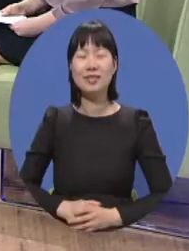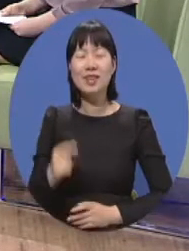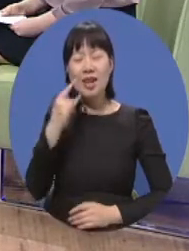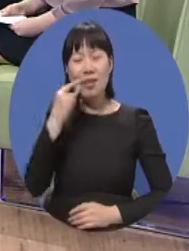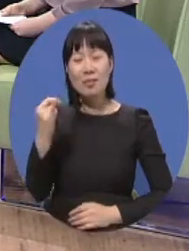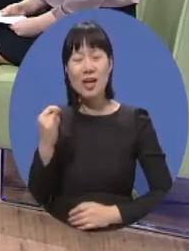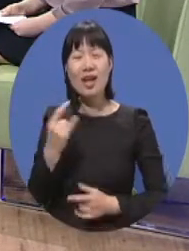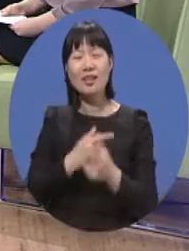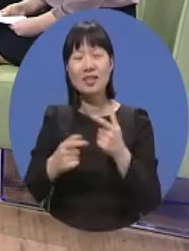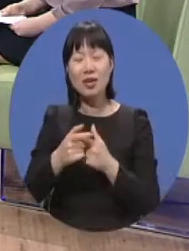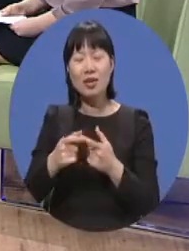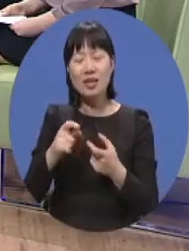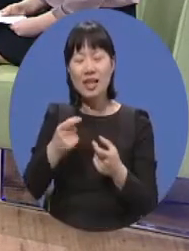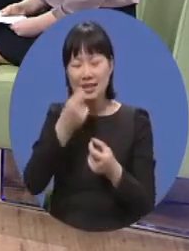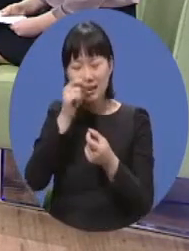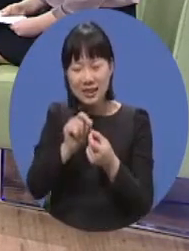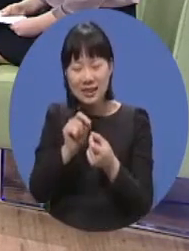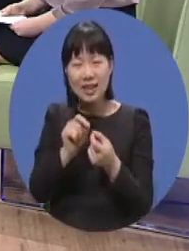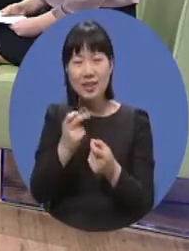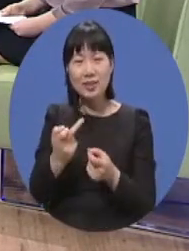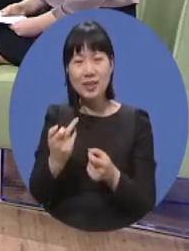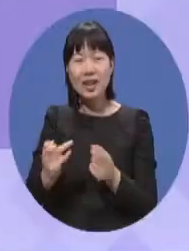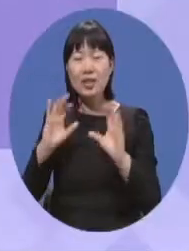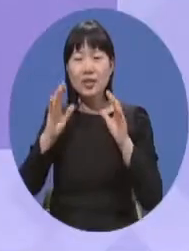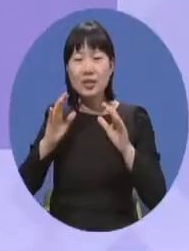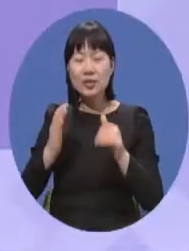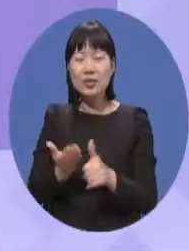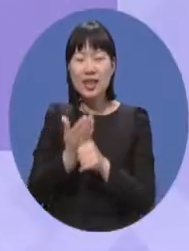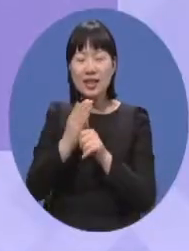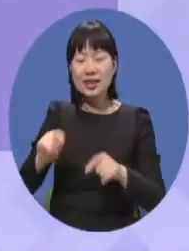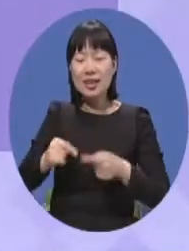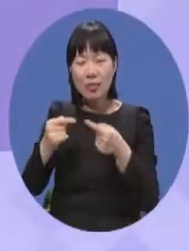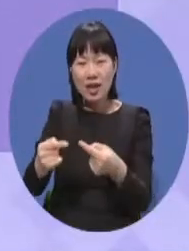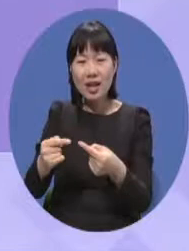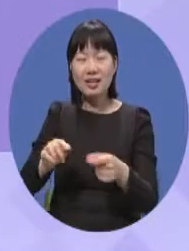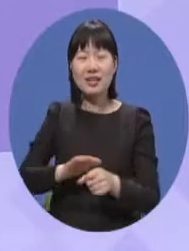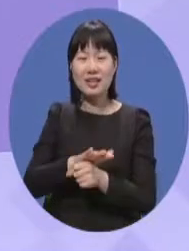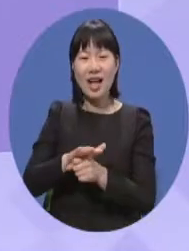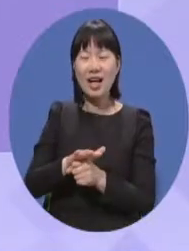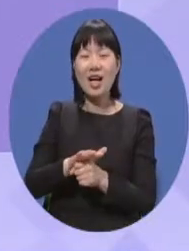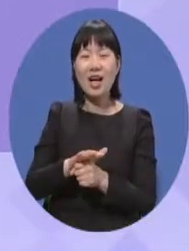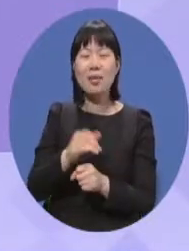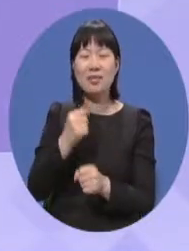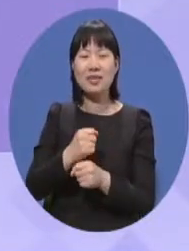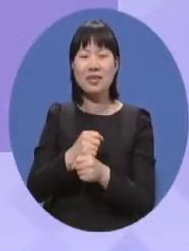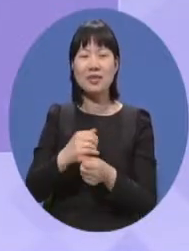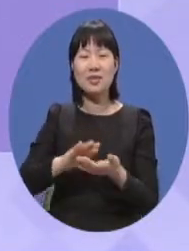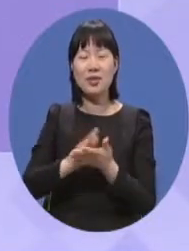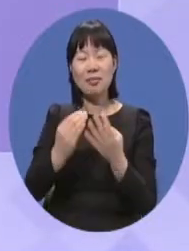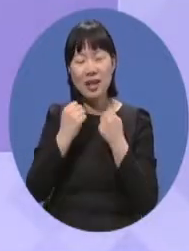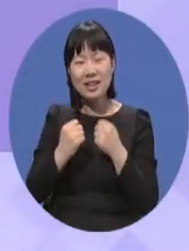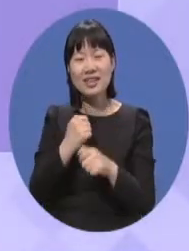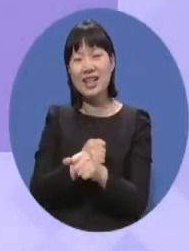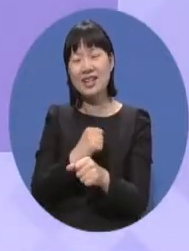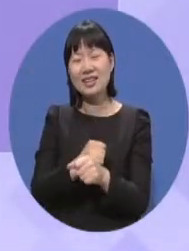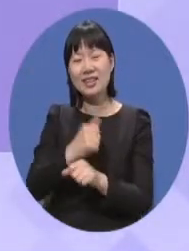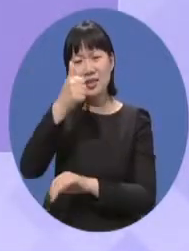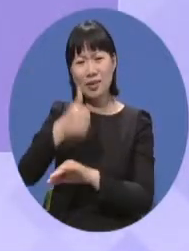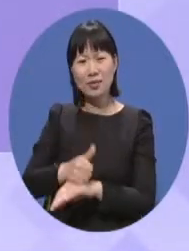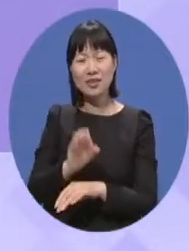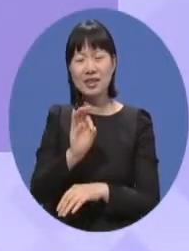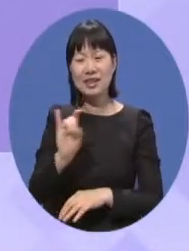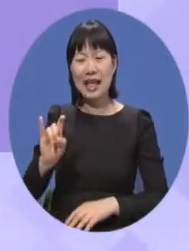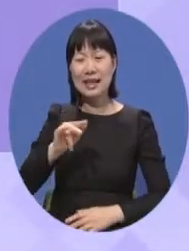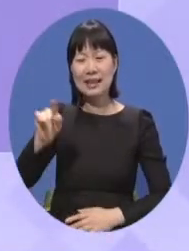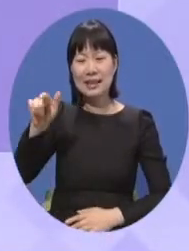엄마와 더 친해지기, 동생의 육아에 참여시키기, 애착 놀이 많이 하기. 근데 결국은 또 애착 얘기가 여기서도 빠지지 않네요.